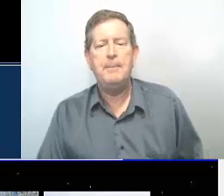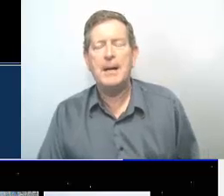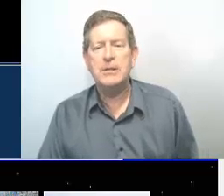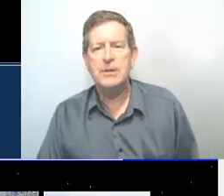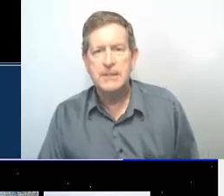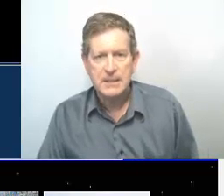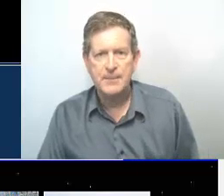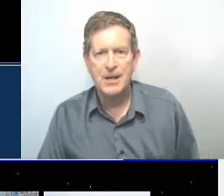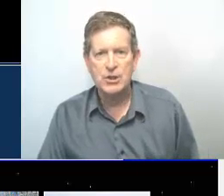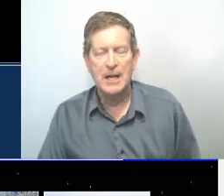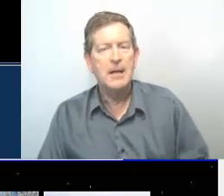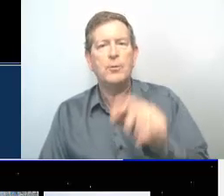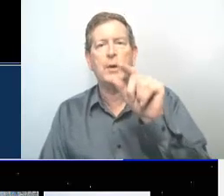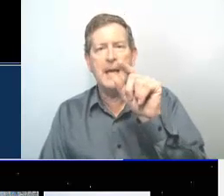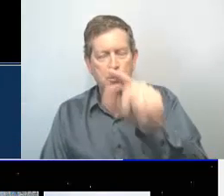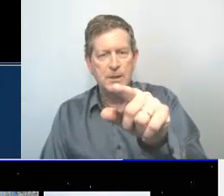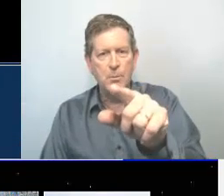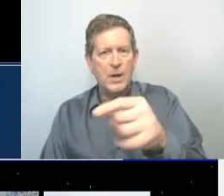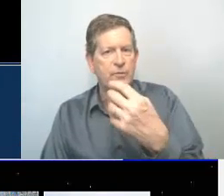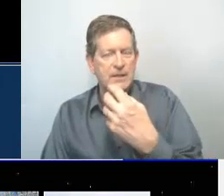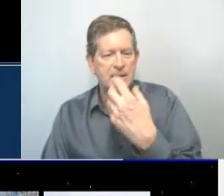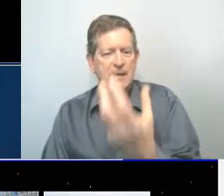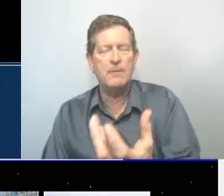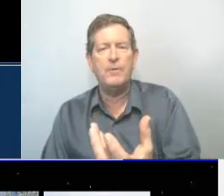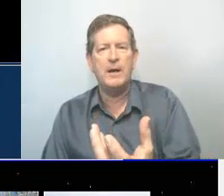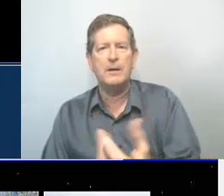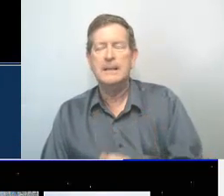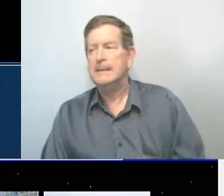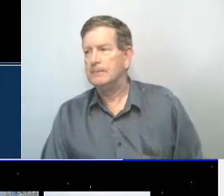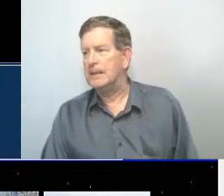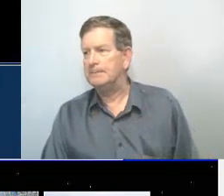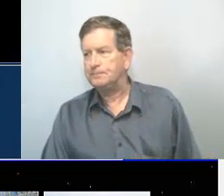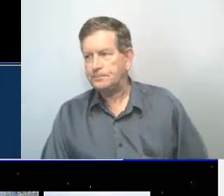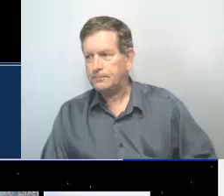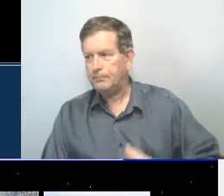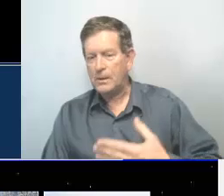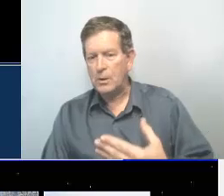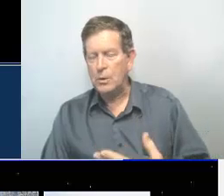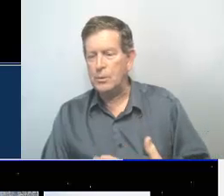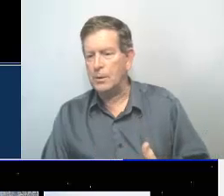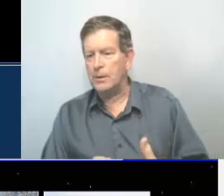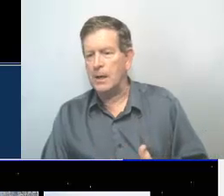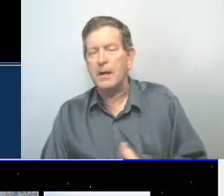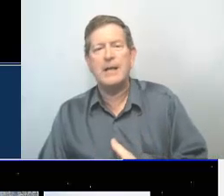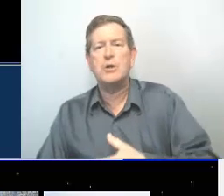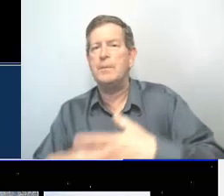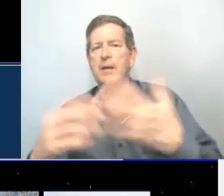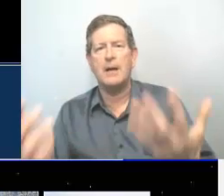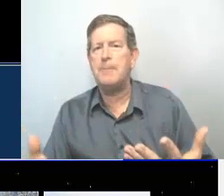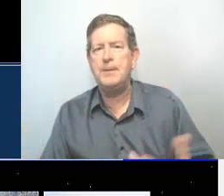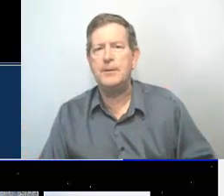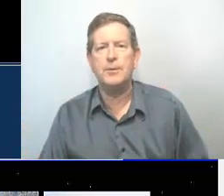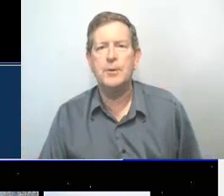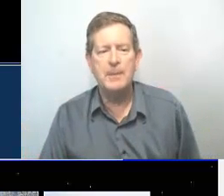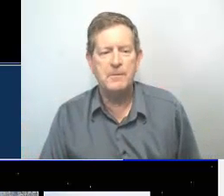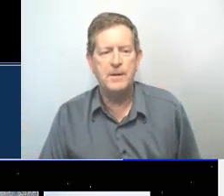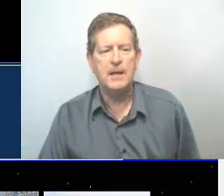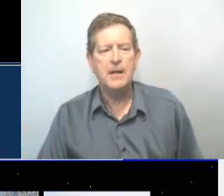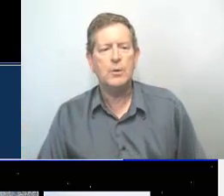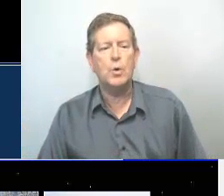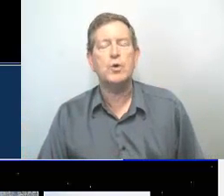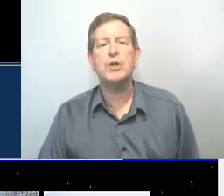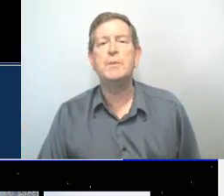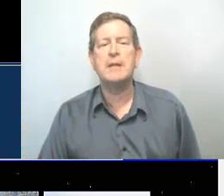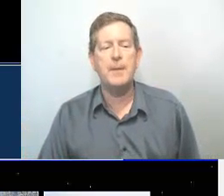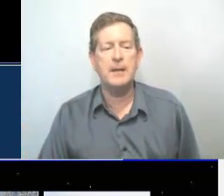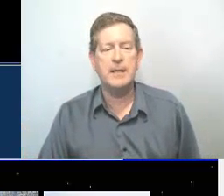hein, à partir de ces images-là. Donc, écoutez, moi, je vais essayer de faire euh, un résumé rapide de ma